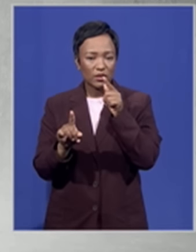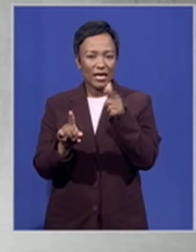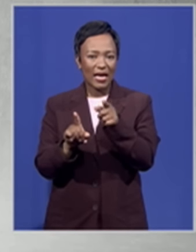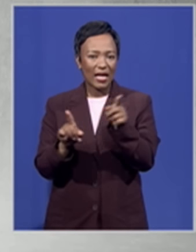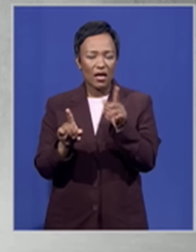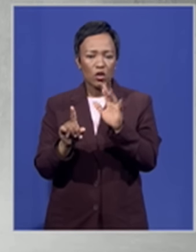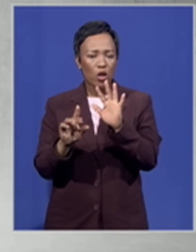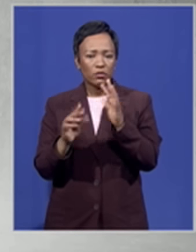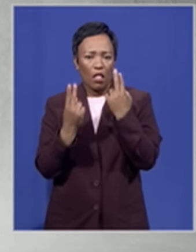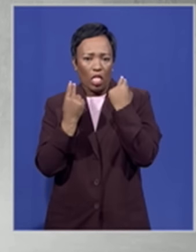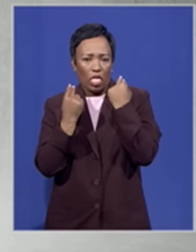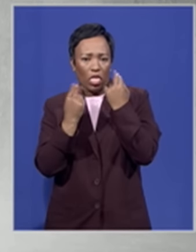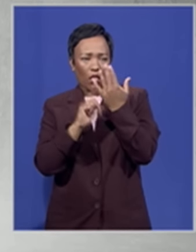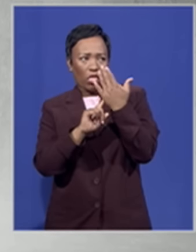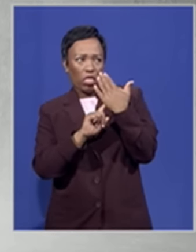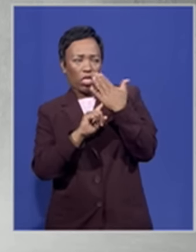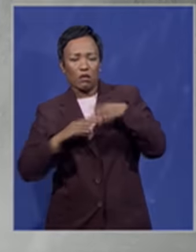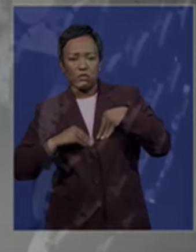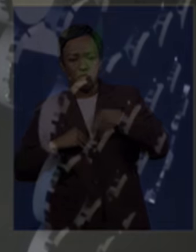tlasa kgatelelo